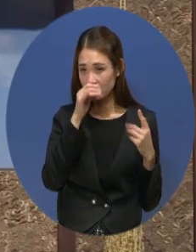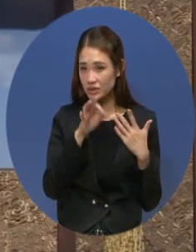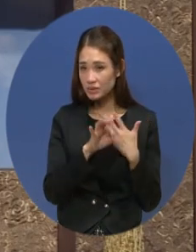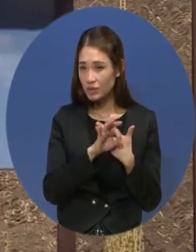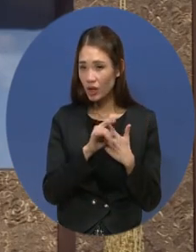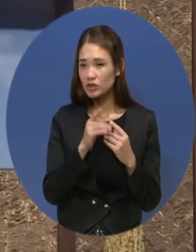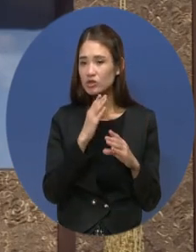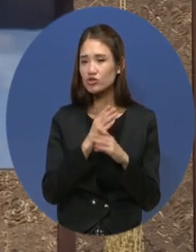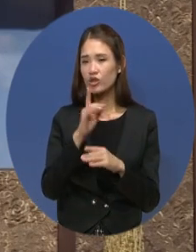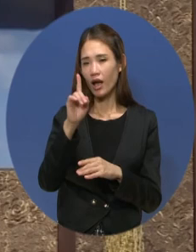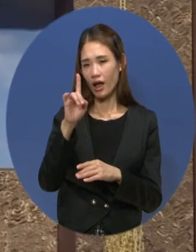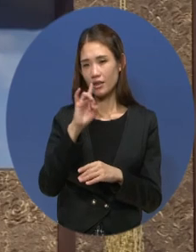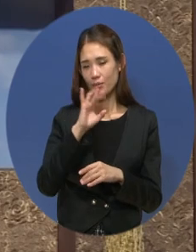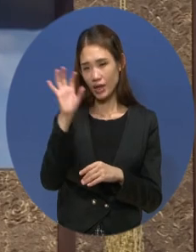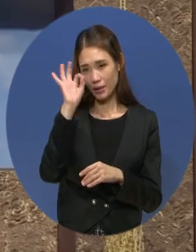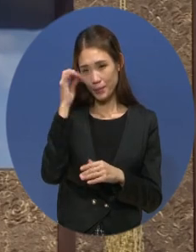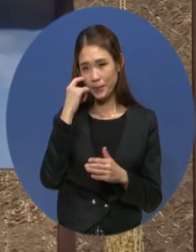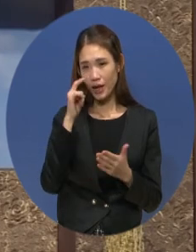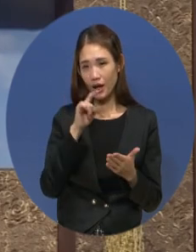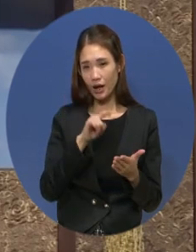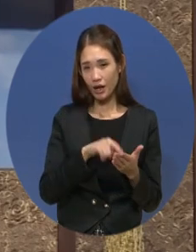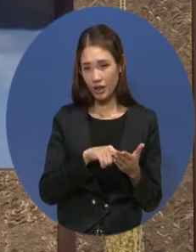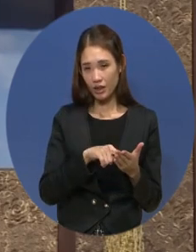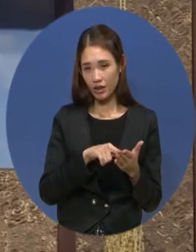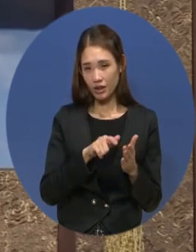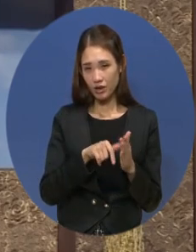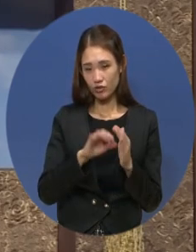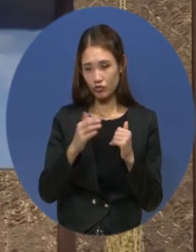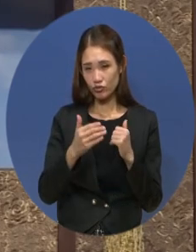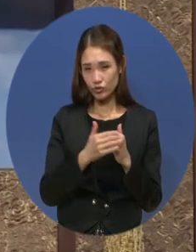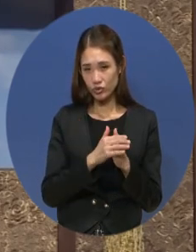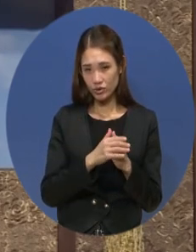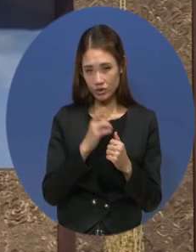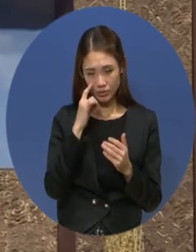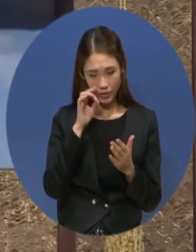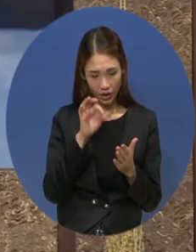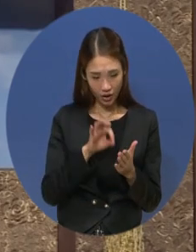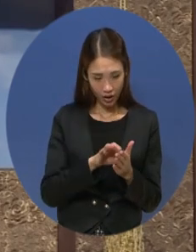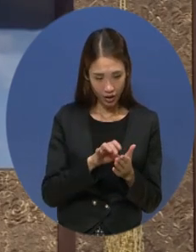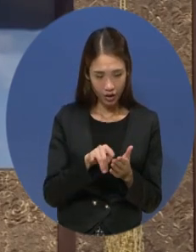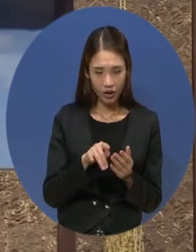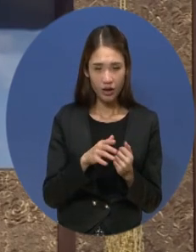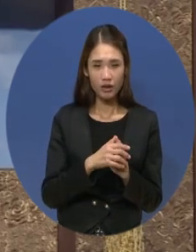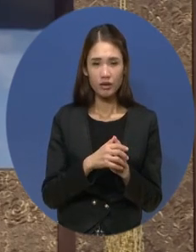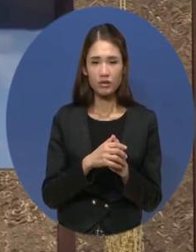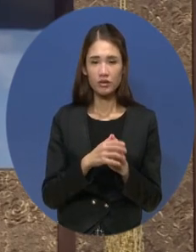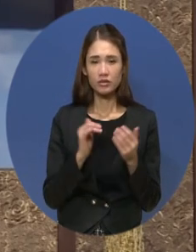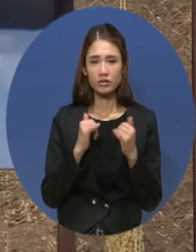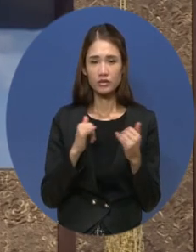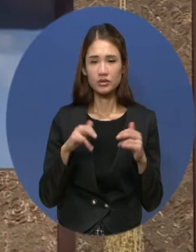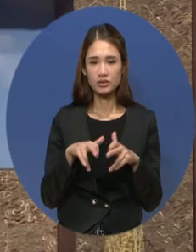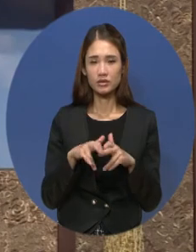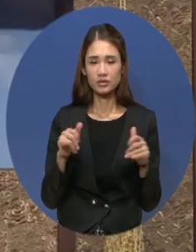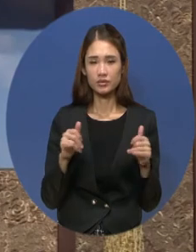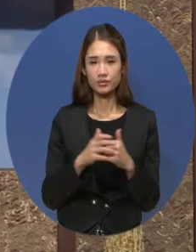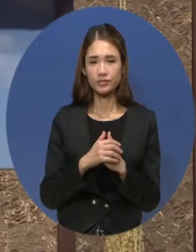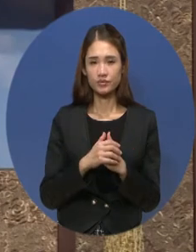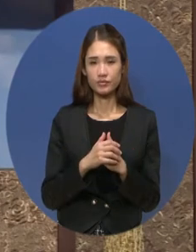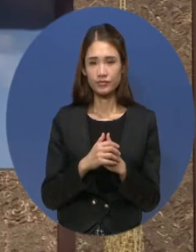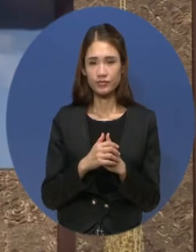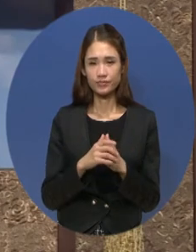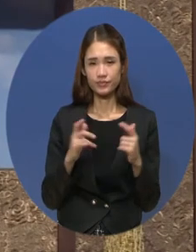1개의 작업만 찾아도 후 겨운 자원만 찾아도 정원 어 이성인 장애인이 뭐